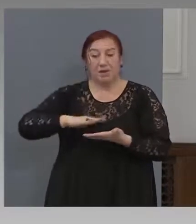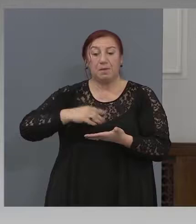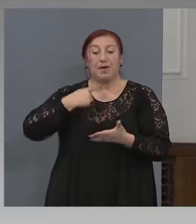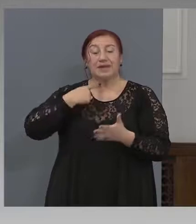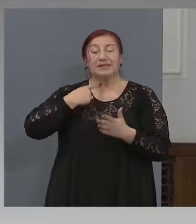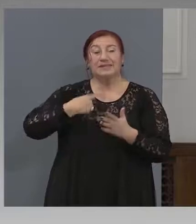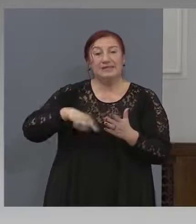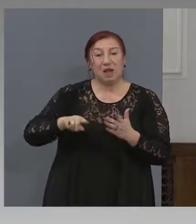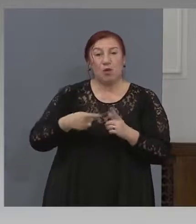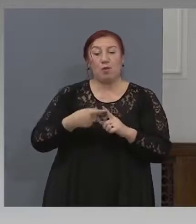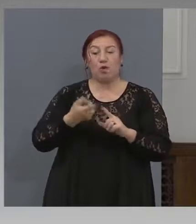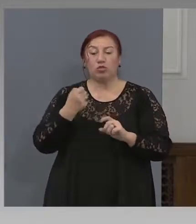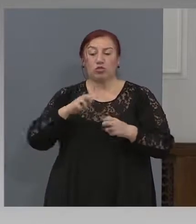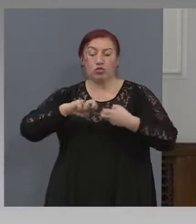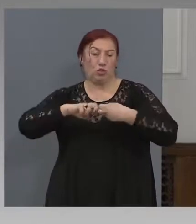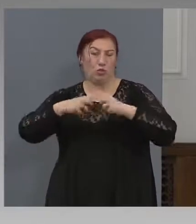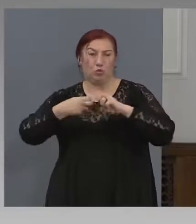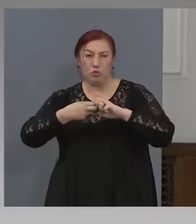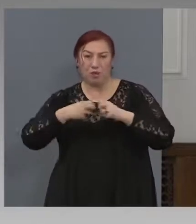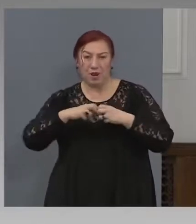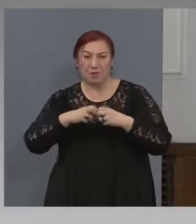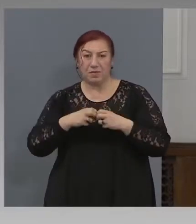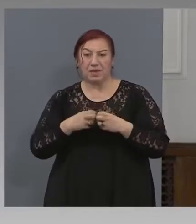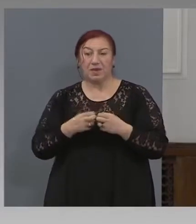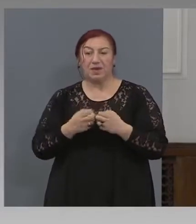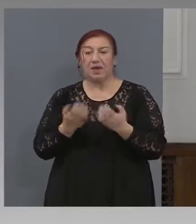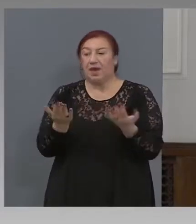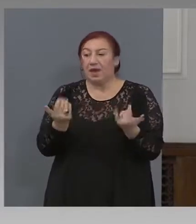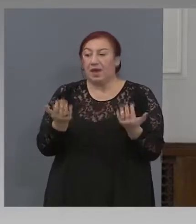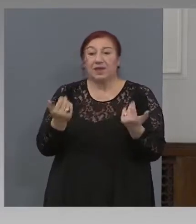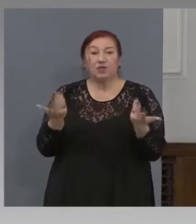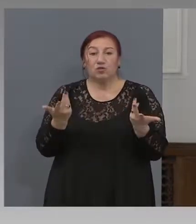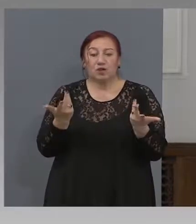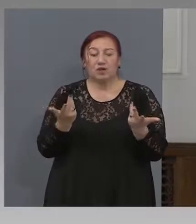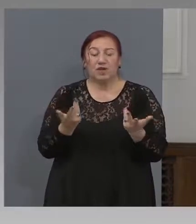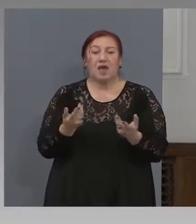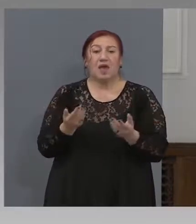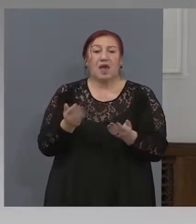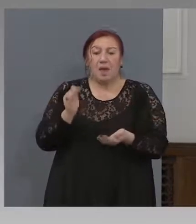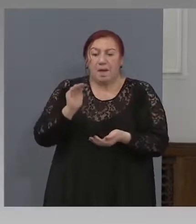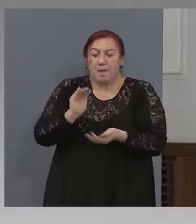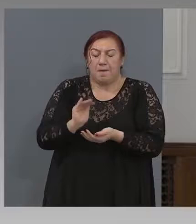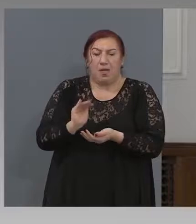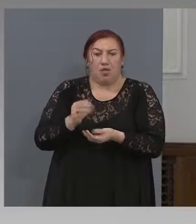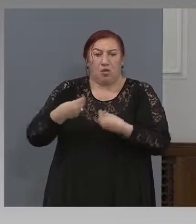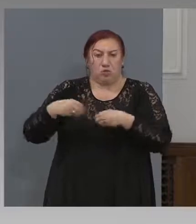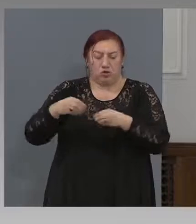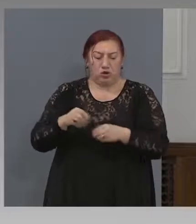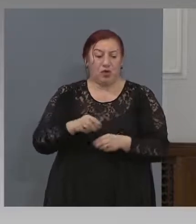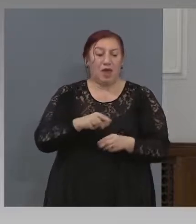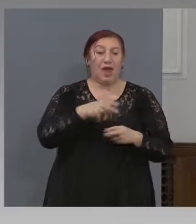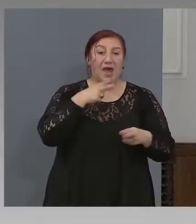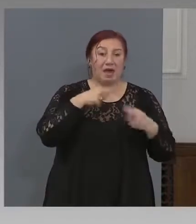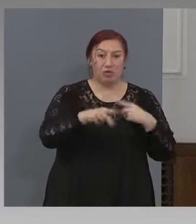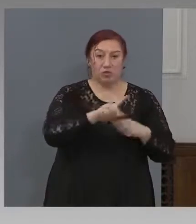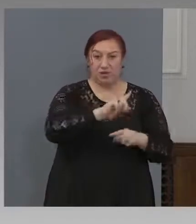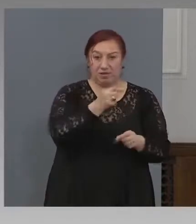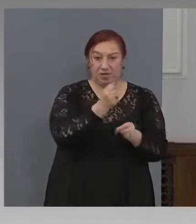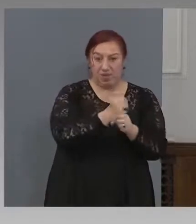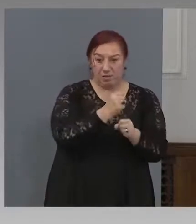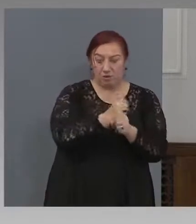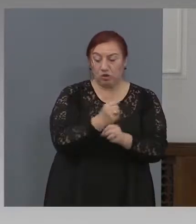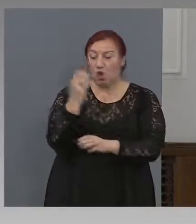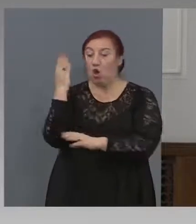от проблемите идващи от намалената реализация? Не работят ресторанти, не работят